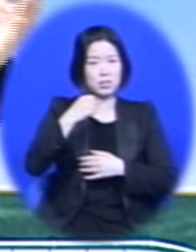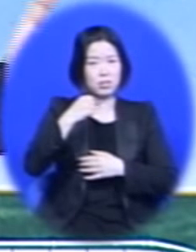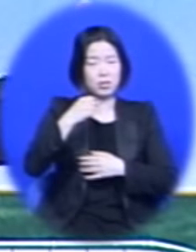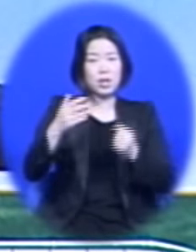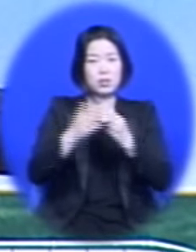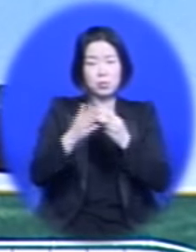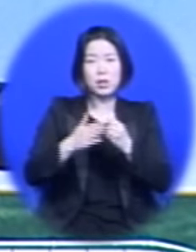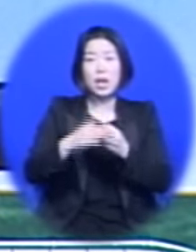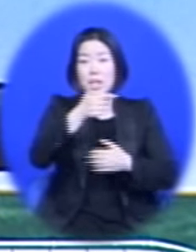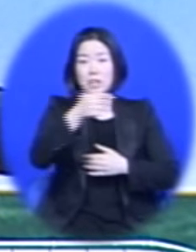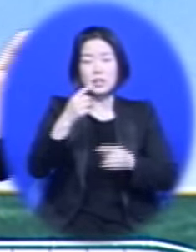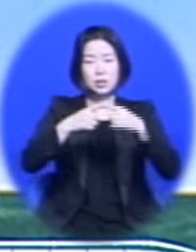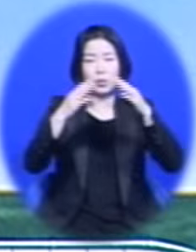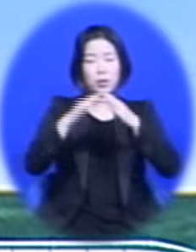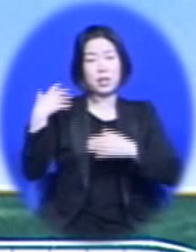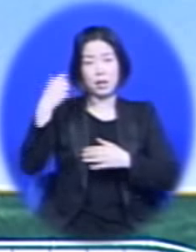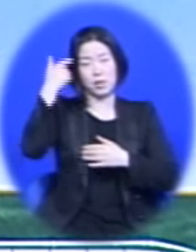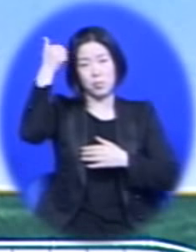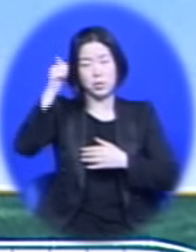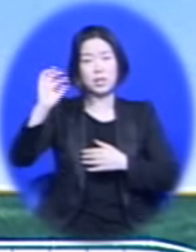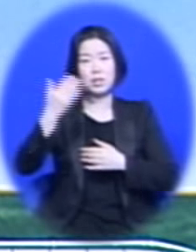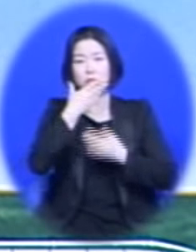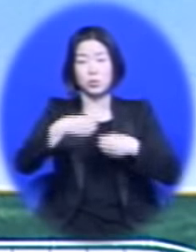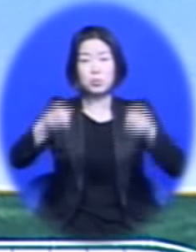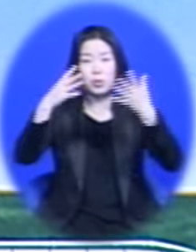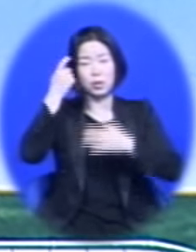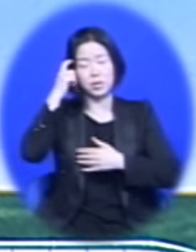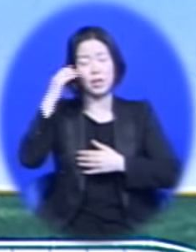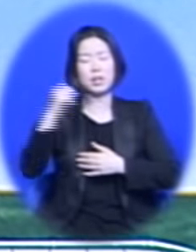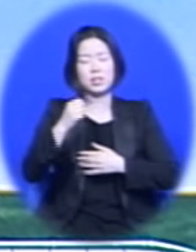것은 축복이라고 생각했던 것이 얼마나 어리석은 것인지,